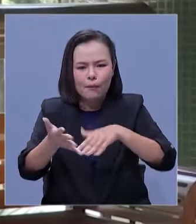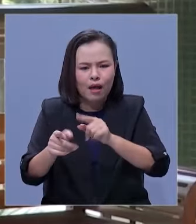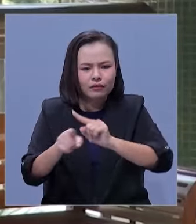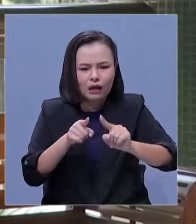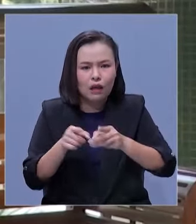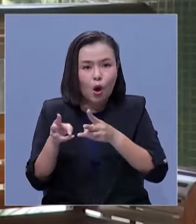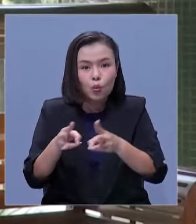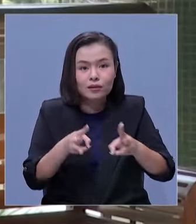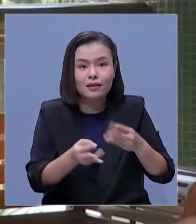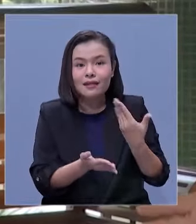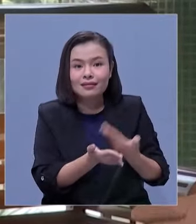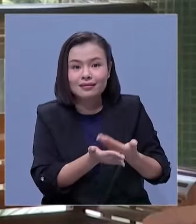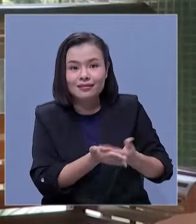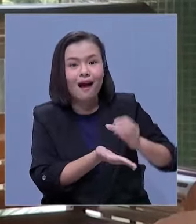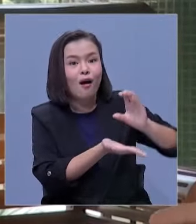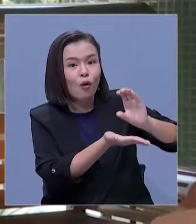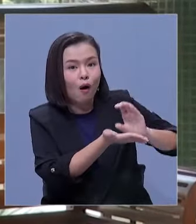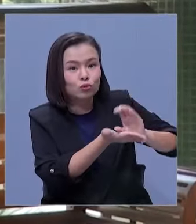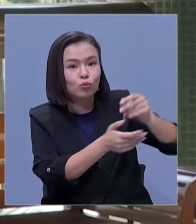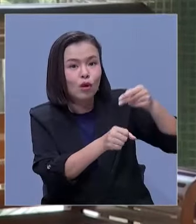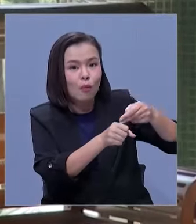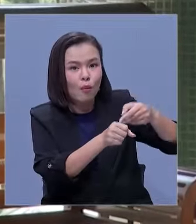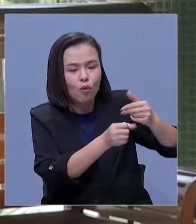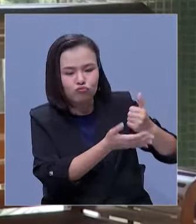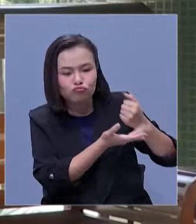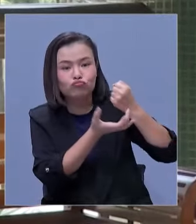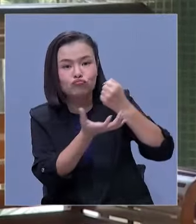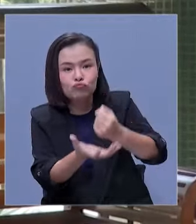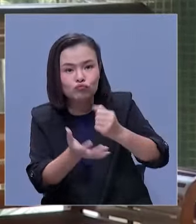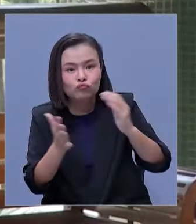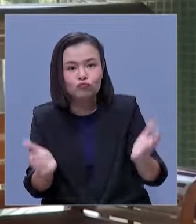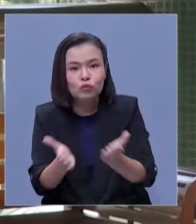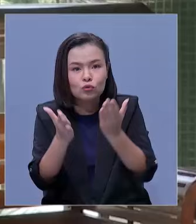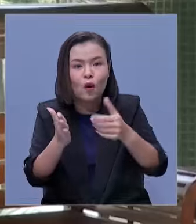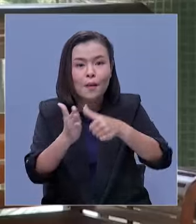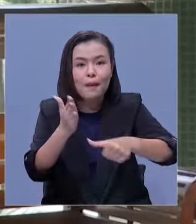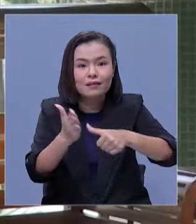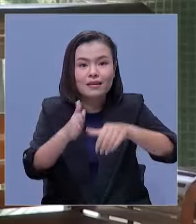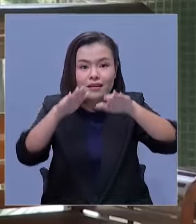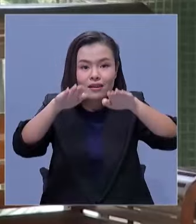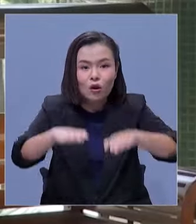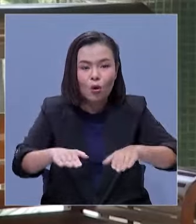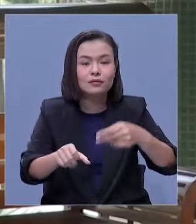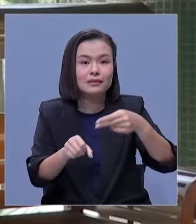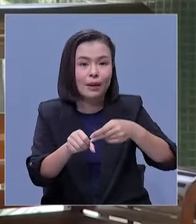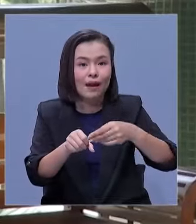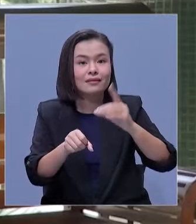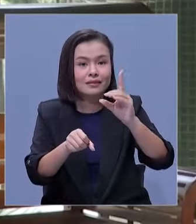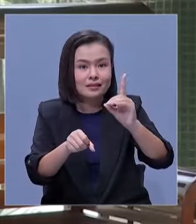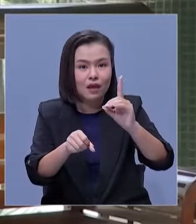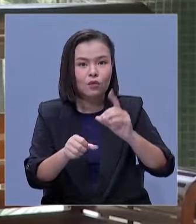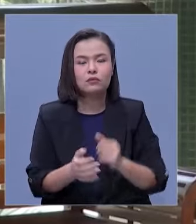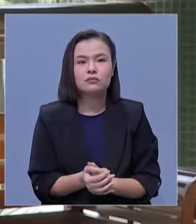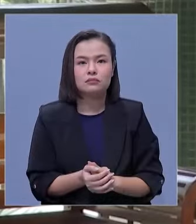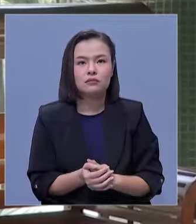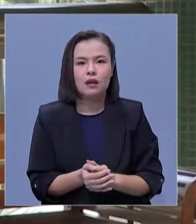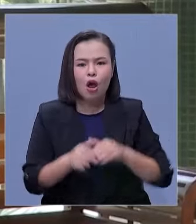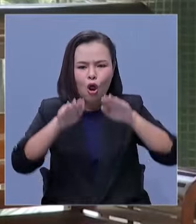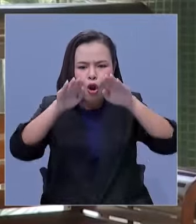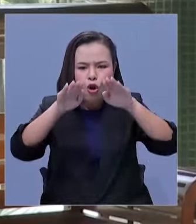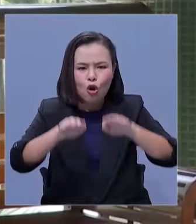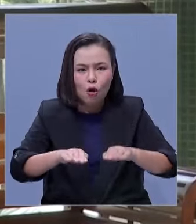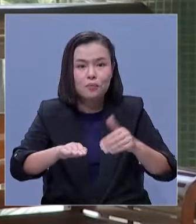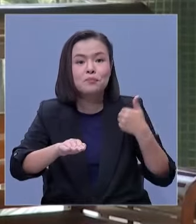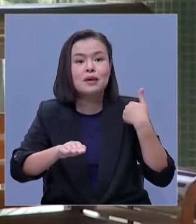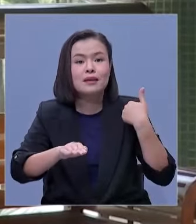ทั้งการใช้เงินจากกองทุนน้ำมันเชื้อเพลิงเข้าไปอุดหนุนแล้วก็การปรับลดภาษีสรรพสามิตน้ำมันดีเซลลงทำให้ราคาลดลงบางช่วง